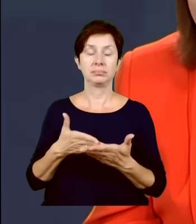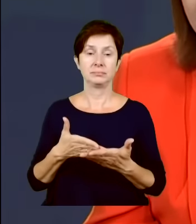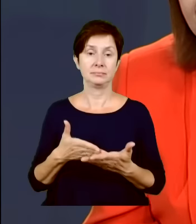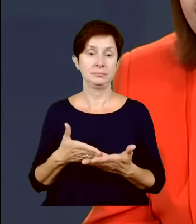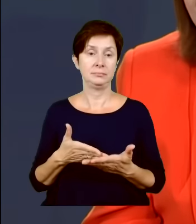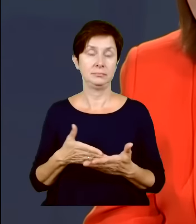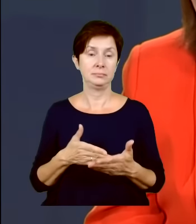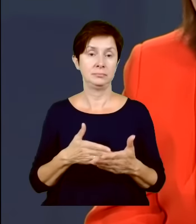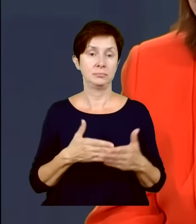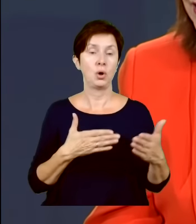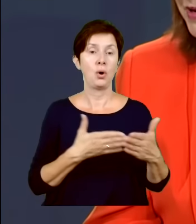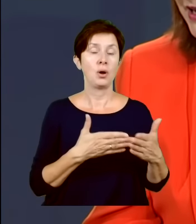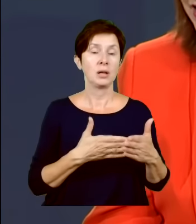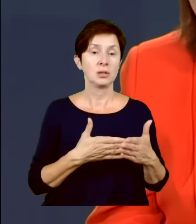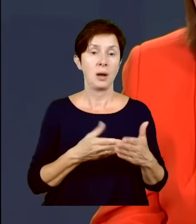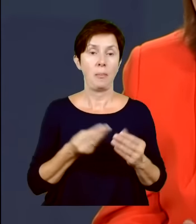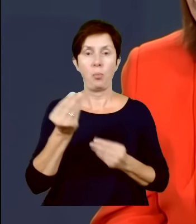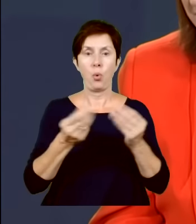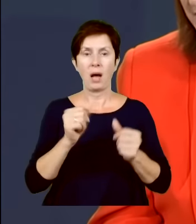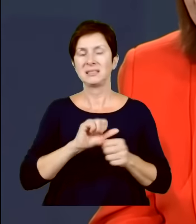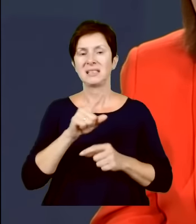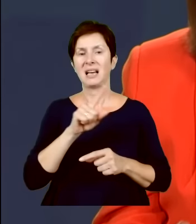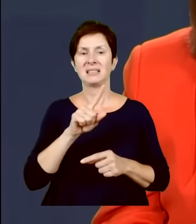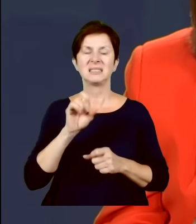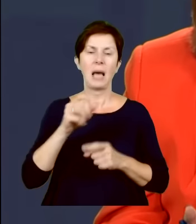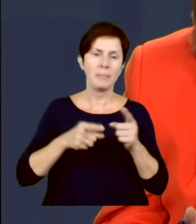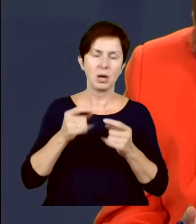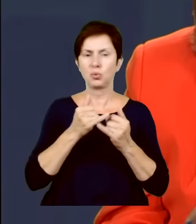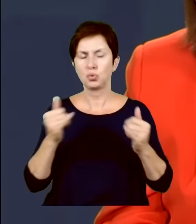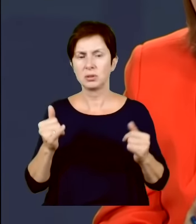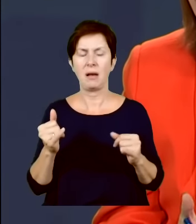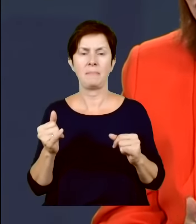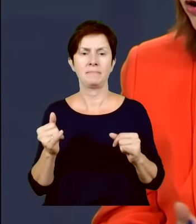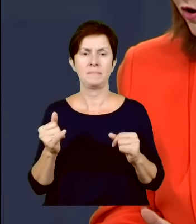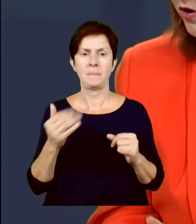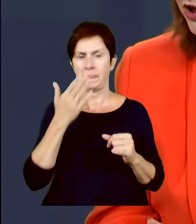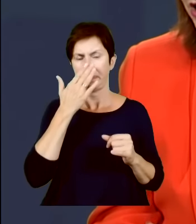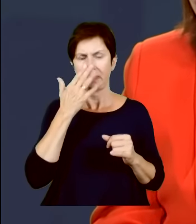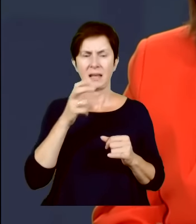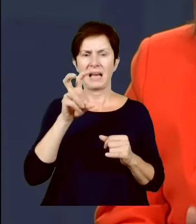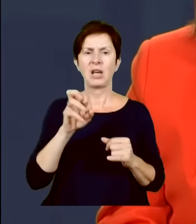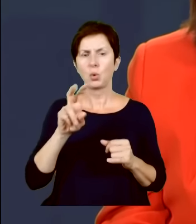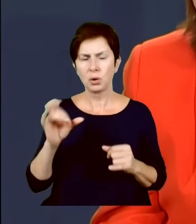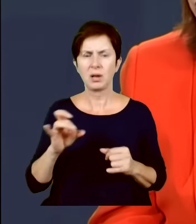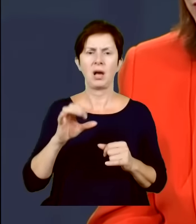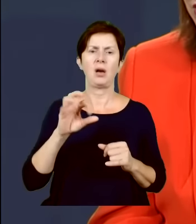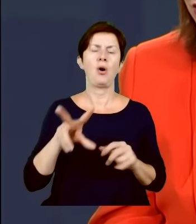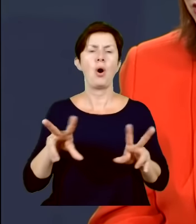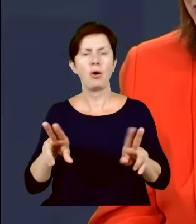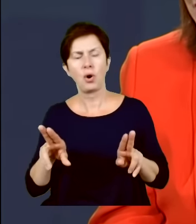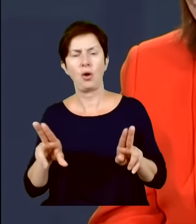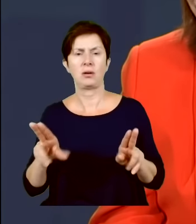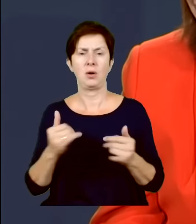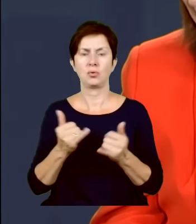tych płatności za różne chociażby za zabiegi dotyczące chirurgiczne Onkologiczne No przecież to się